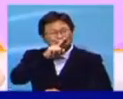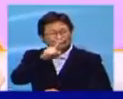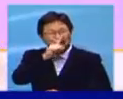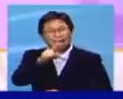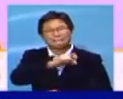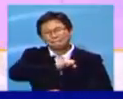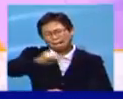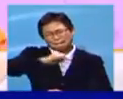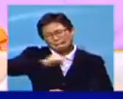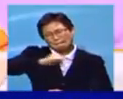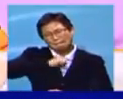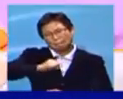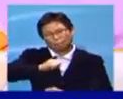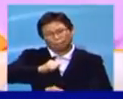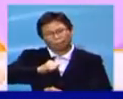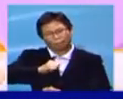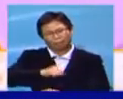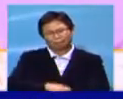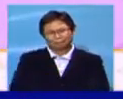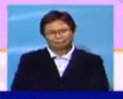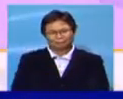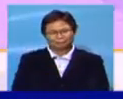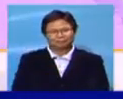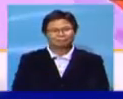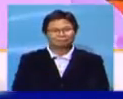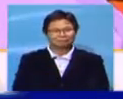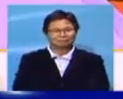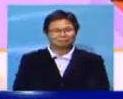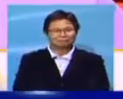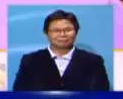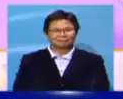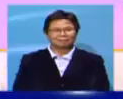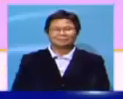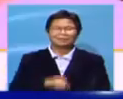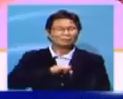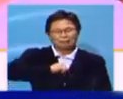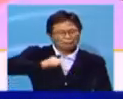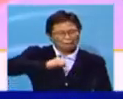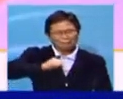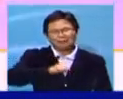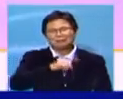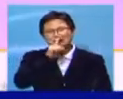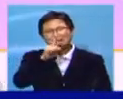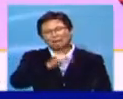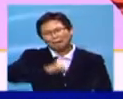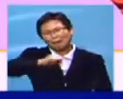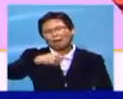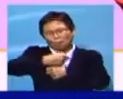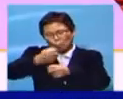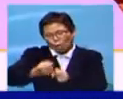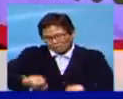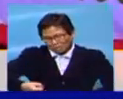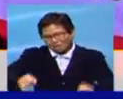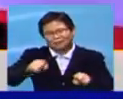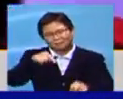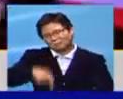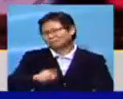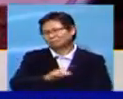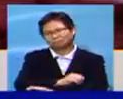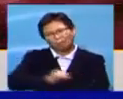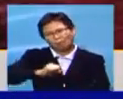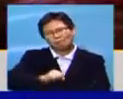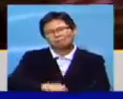mangang kas memang memang bantah ini ini pembinaan Jalan in